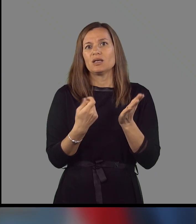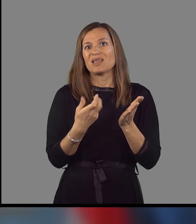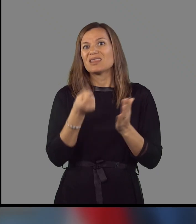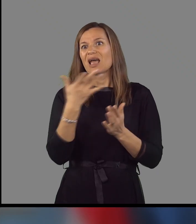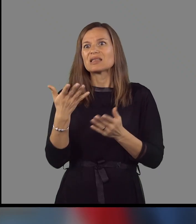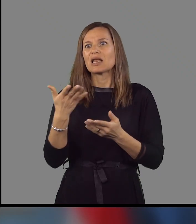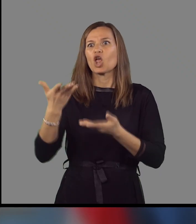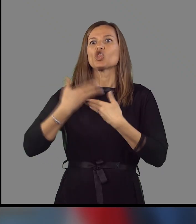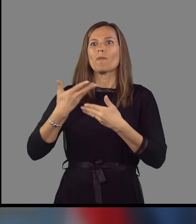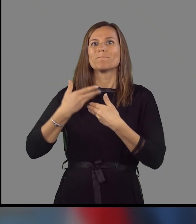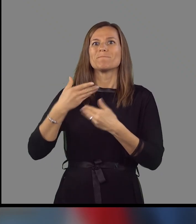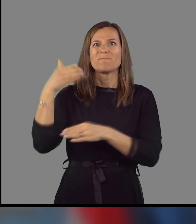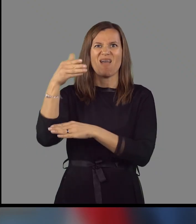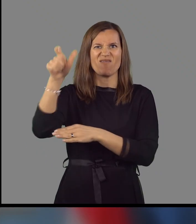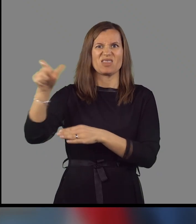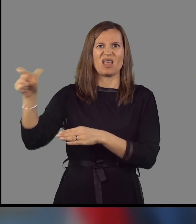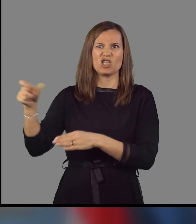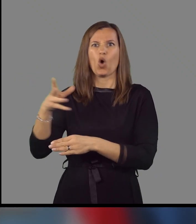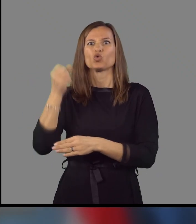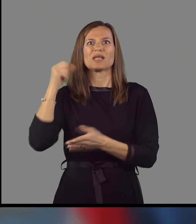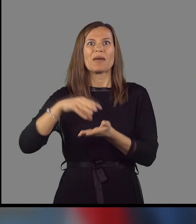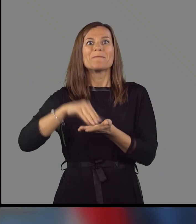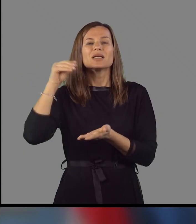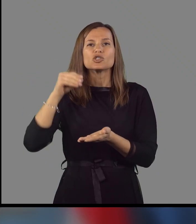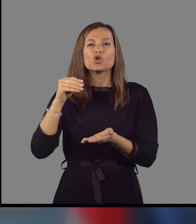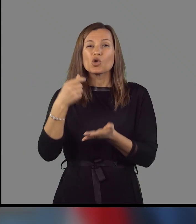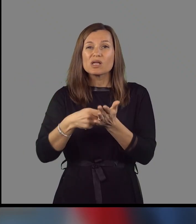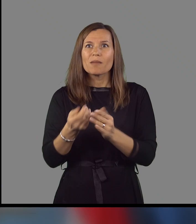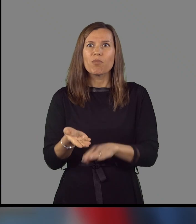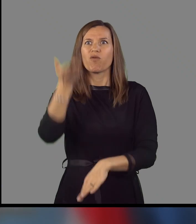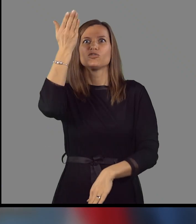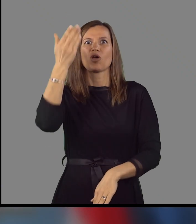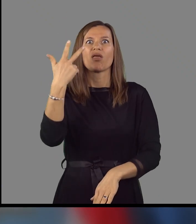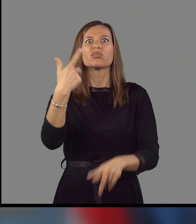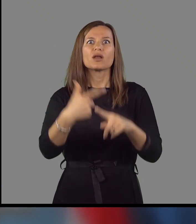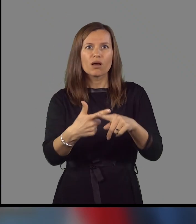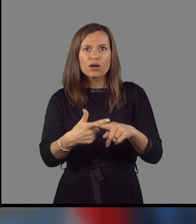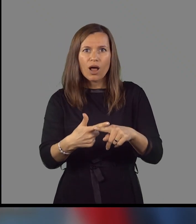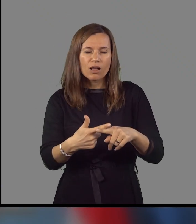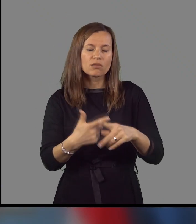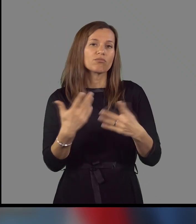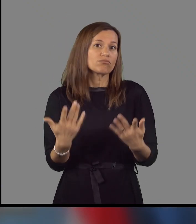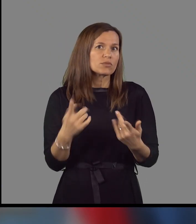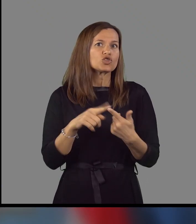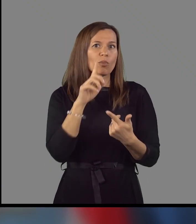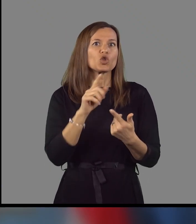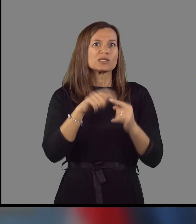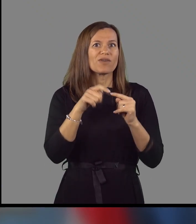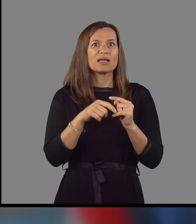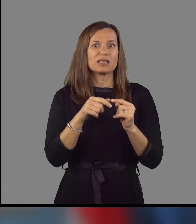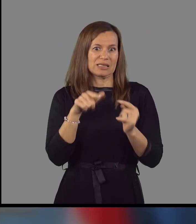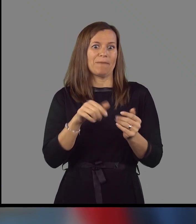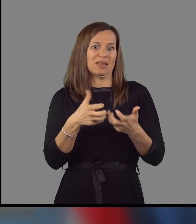ki se pri tem testom uporabljajo. Nekateri dobavitelji odvzemov brisov so cene povišali za 3-krat, tako